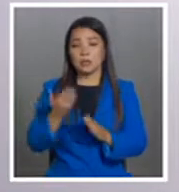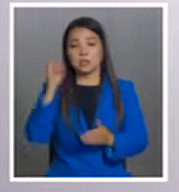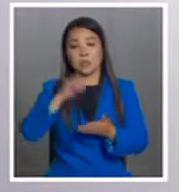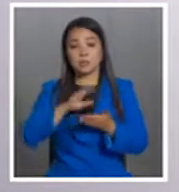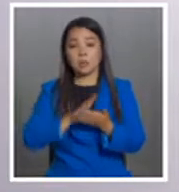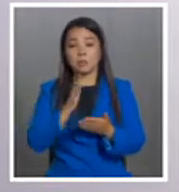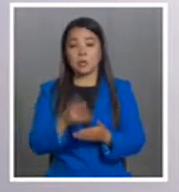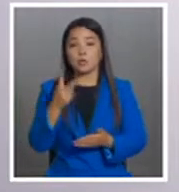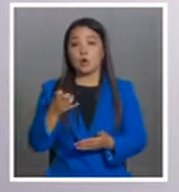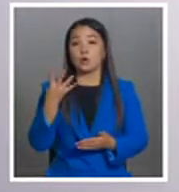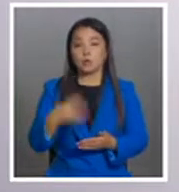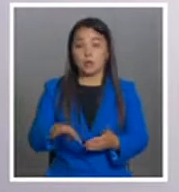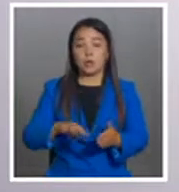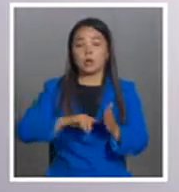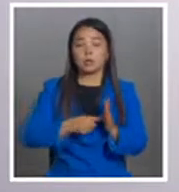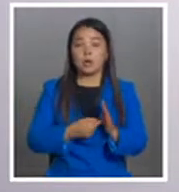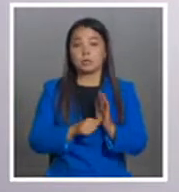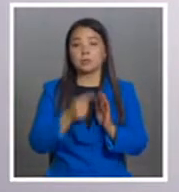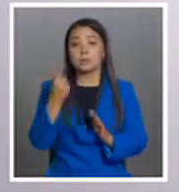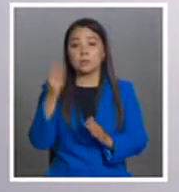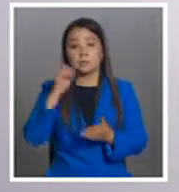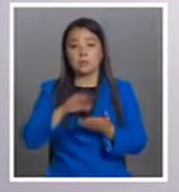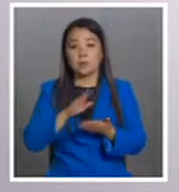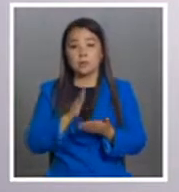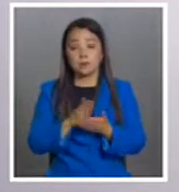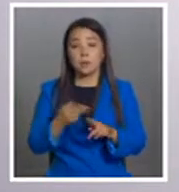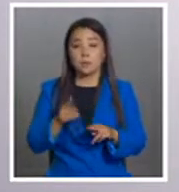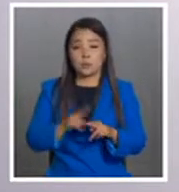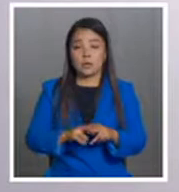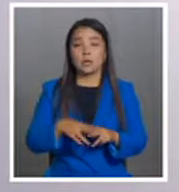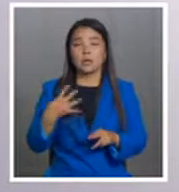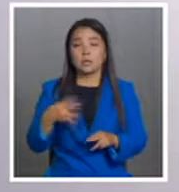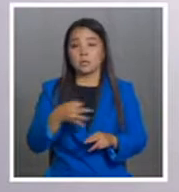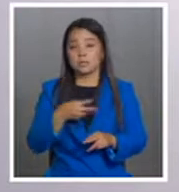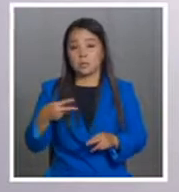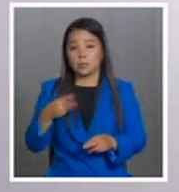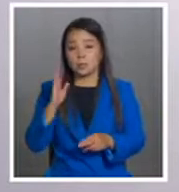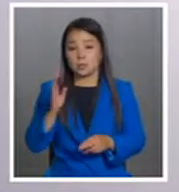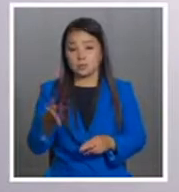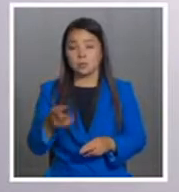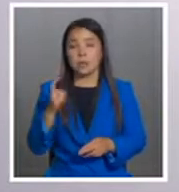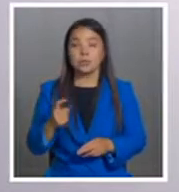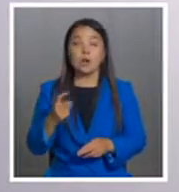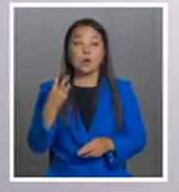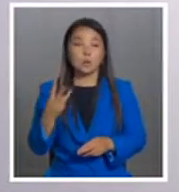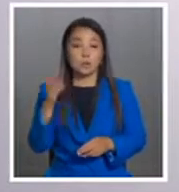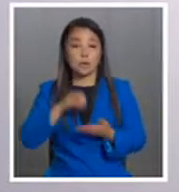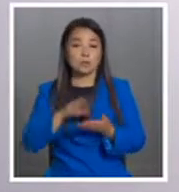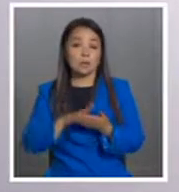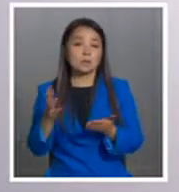үшін 240-ты 6-дан 1 бөлшегіне көбейтеміз. Сонда ол 40-ға тең екен. Ал X3-ін табу үшін